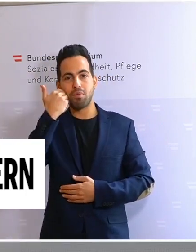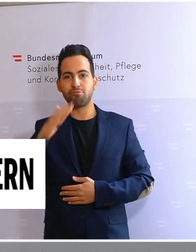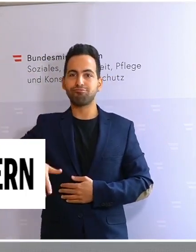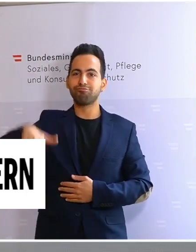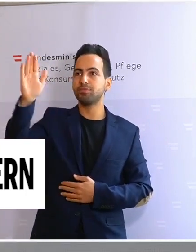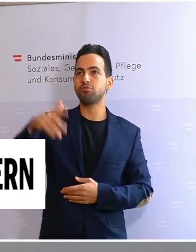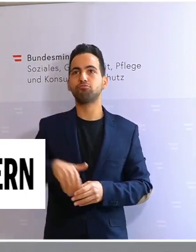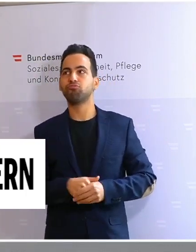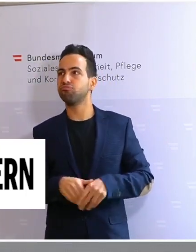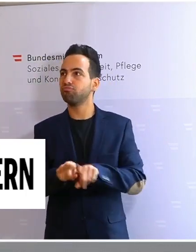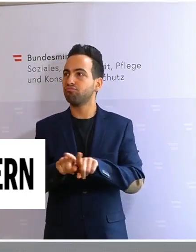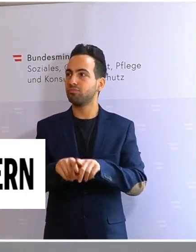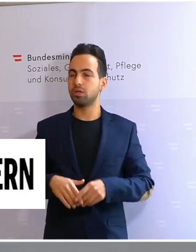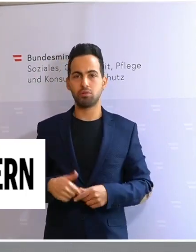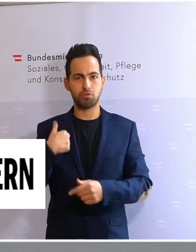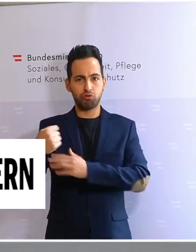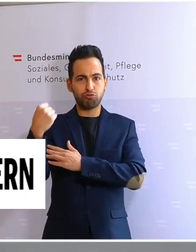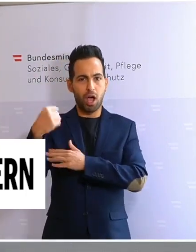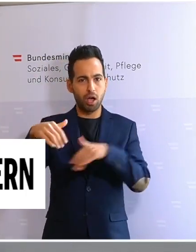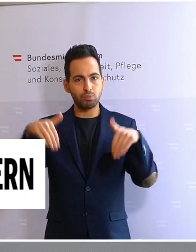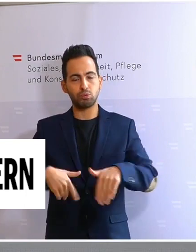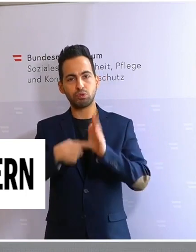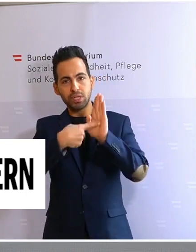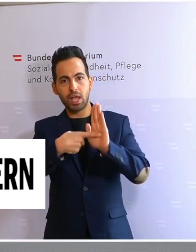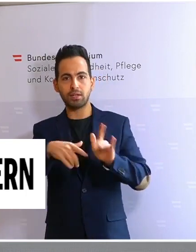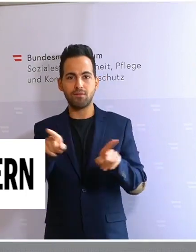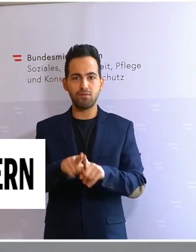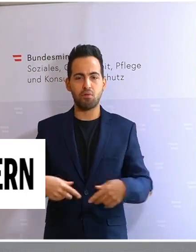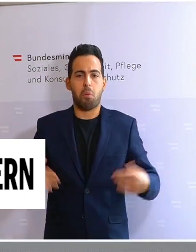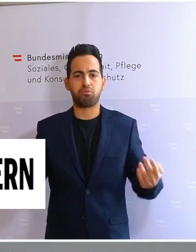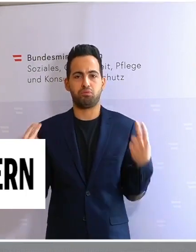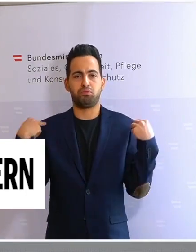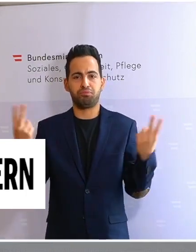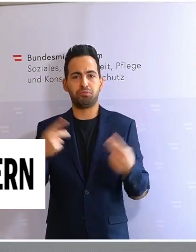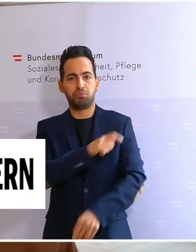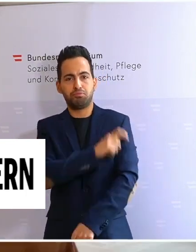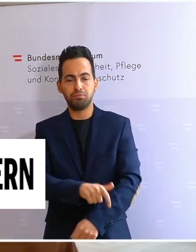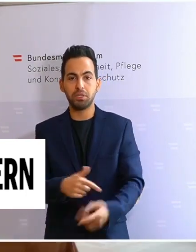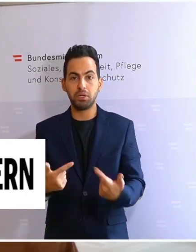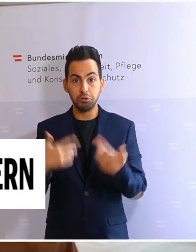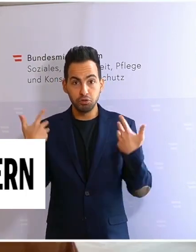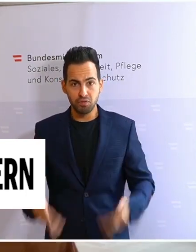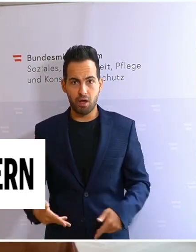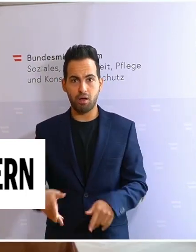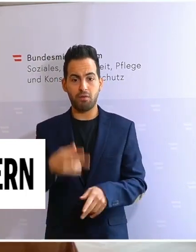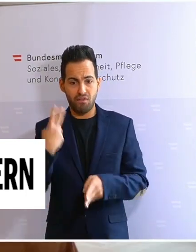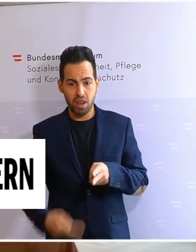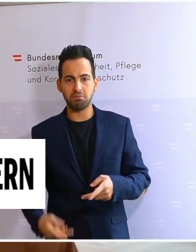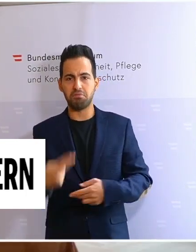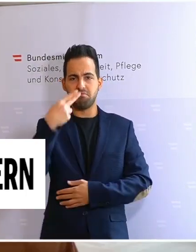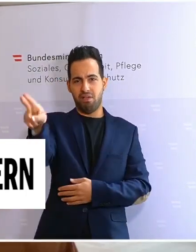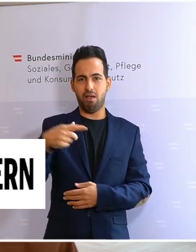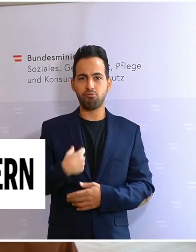der Anforderung auf, dass sie stark sein müssen, dass sie hart im Nehmen sein müssen, dass sie nicht schwach und nicht verletzlich sein